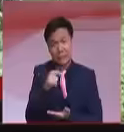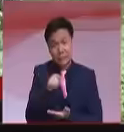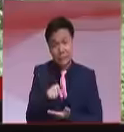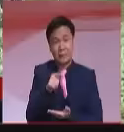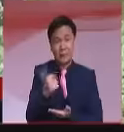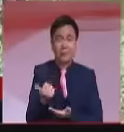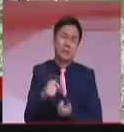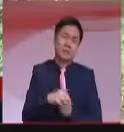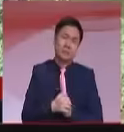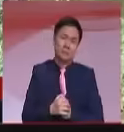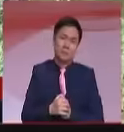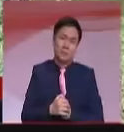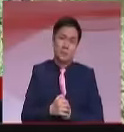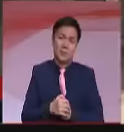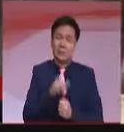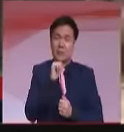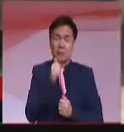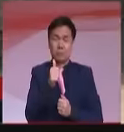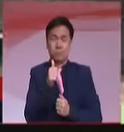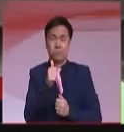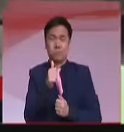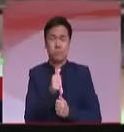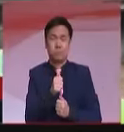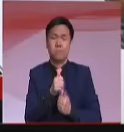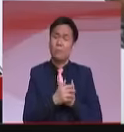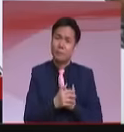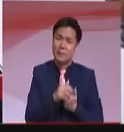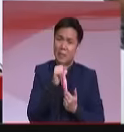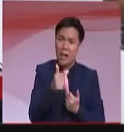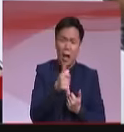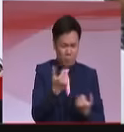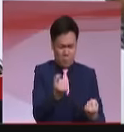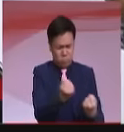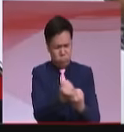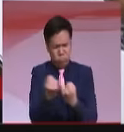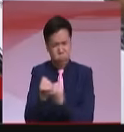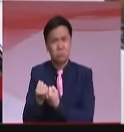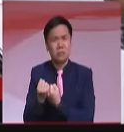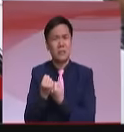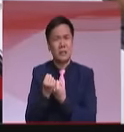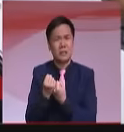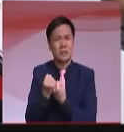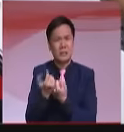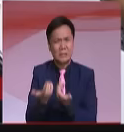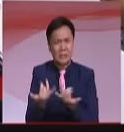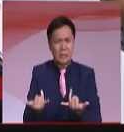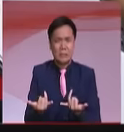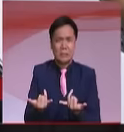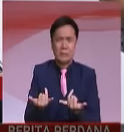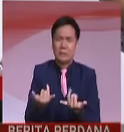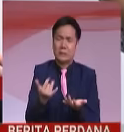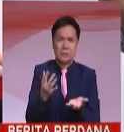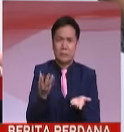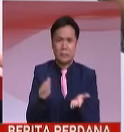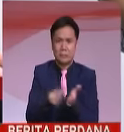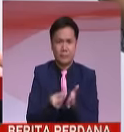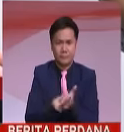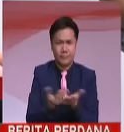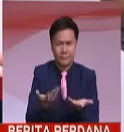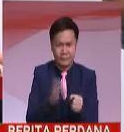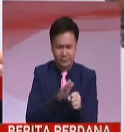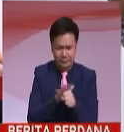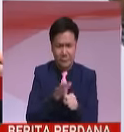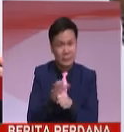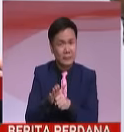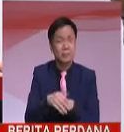Syria skip telp ada Mari kita mampu untuk menagih hewan kita Oke dunianya Dewa kita dulu Memang tipe